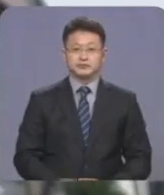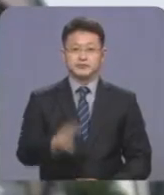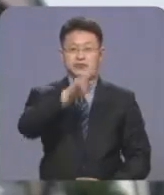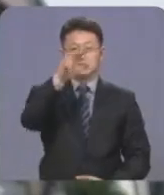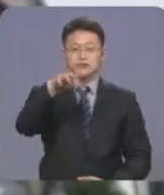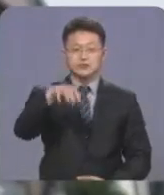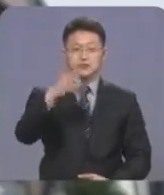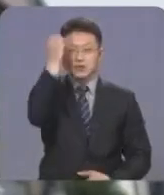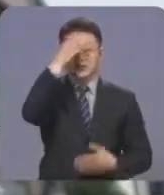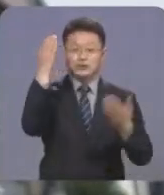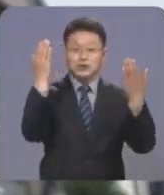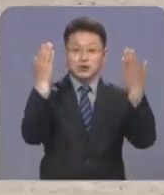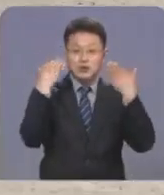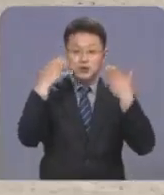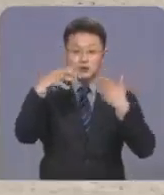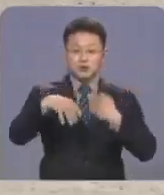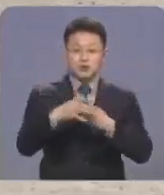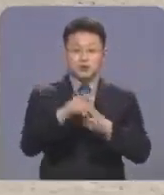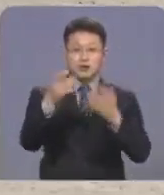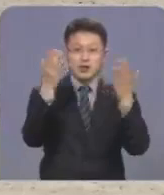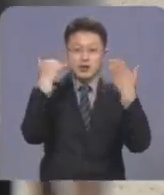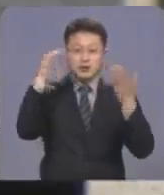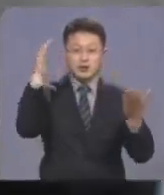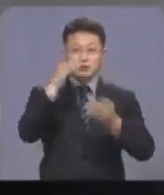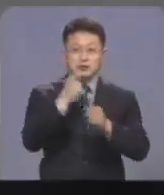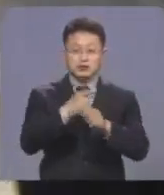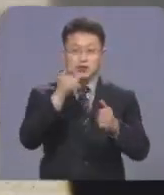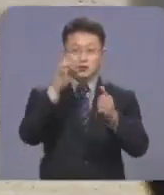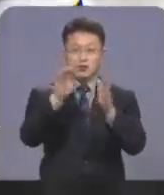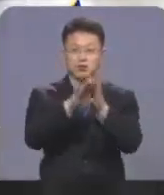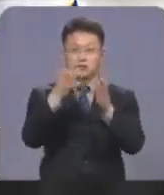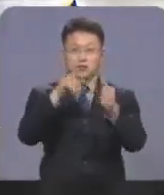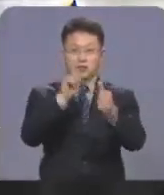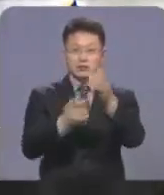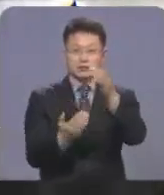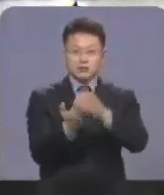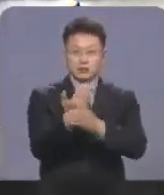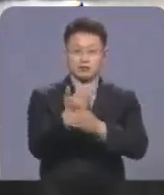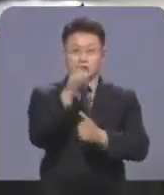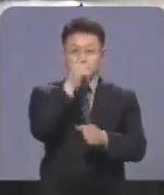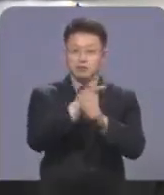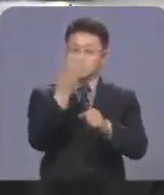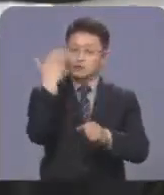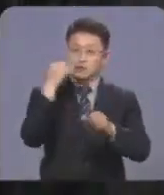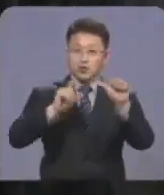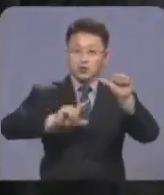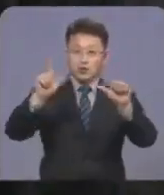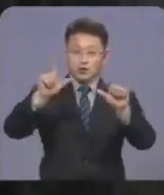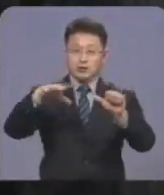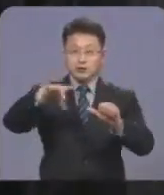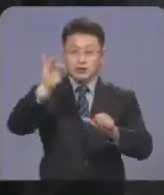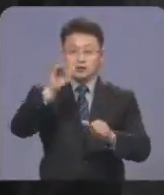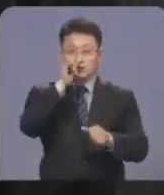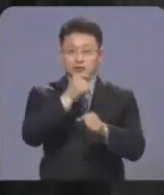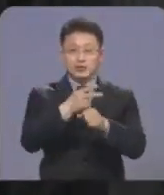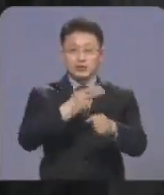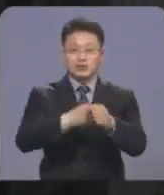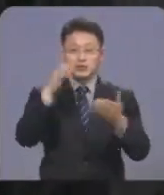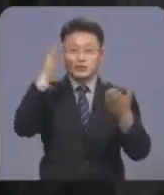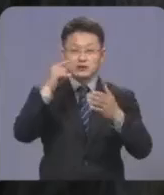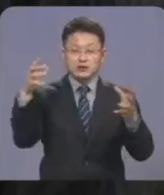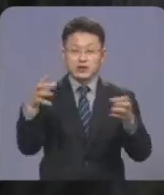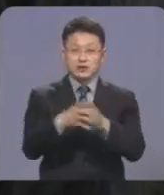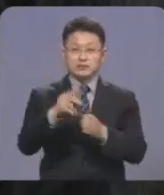진주의 한 고등학교 입니다 이 학교 학생이 쿠로 나 일부의 첫 확진 된 것은 지난 5일 9 직원과 학생 약